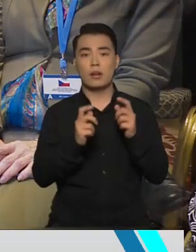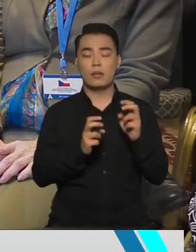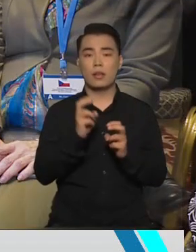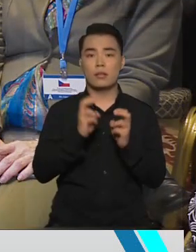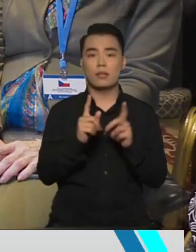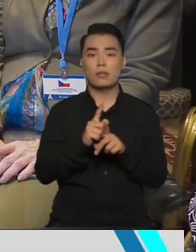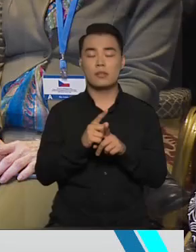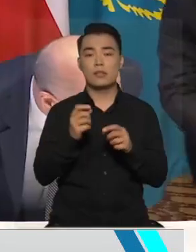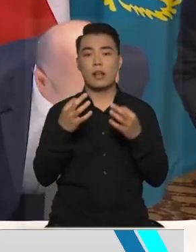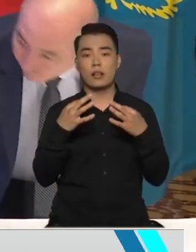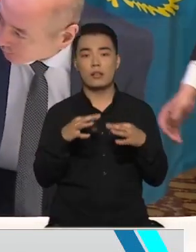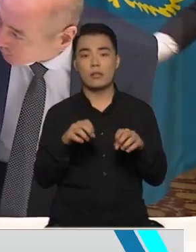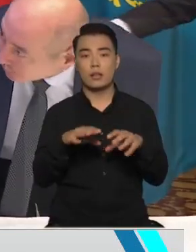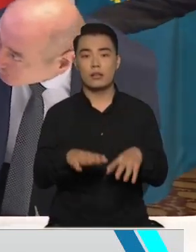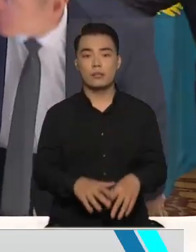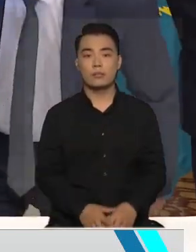на стадии согласования.